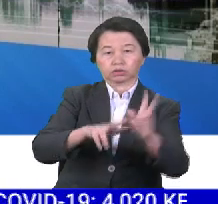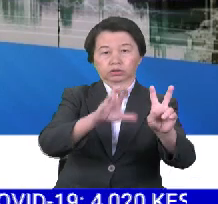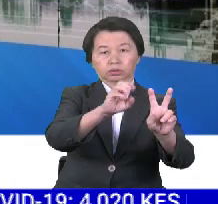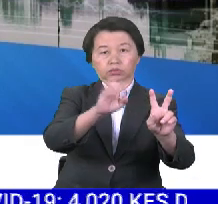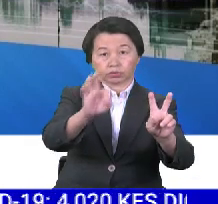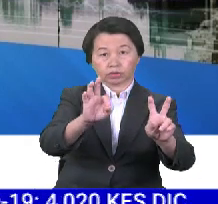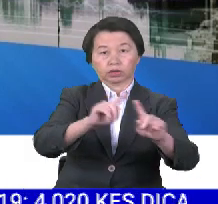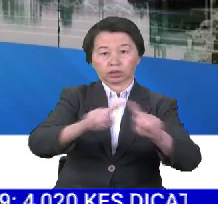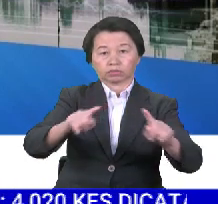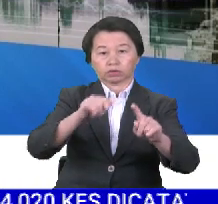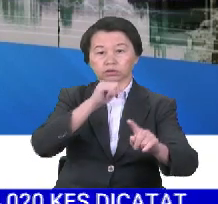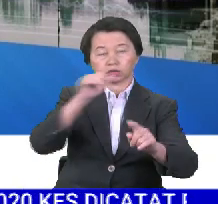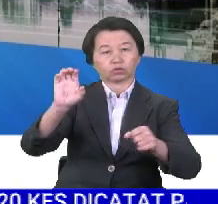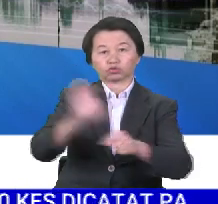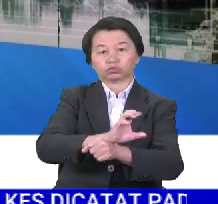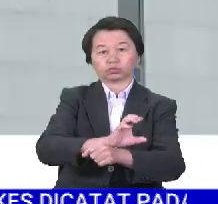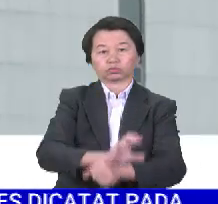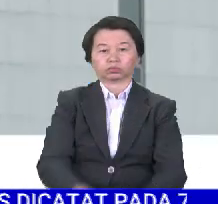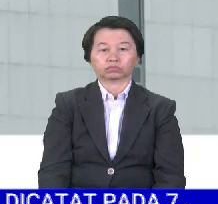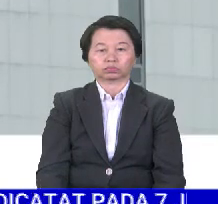2009 namun tidak mencukupi.